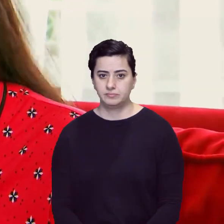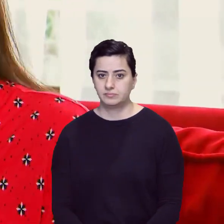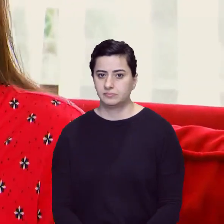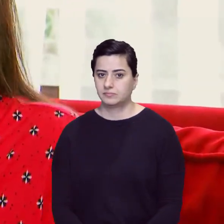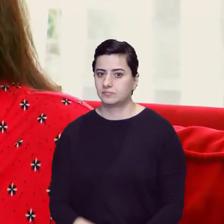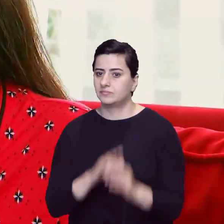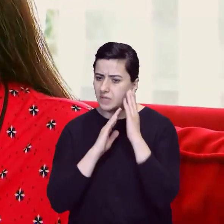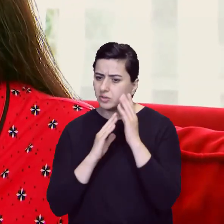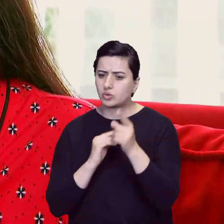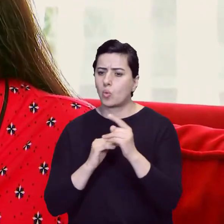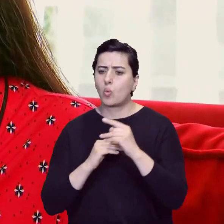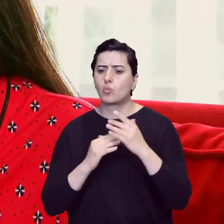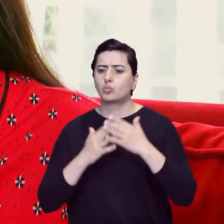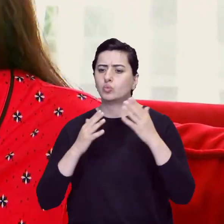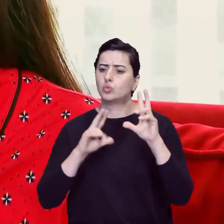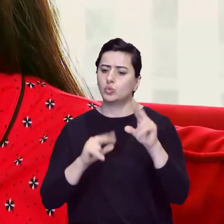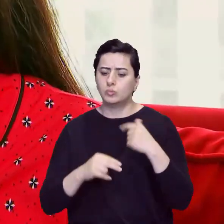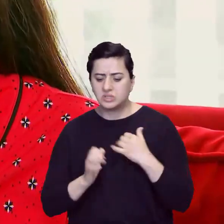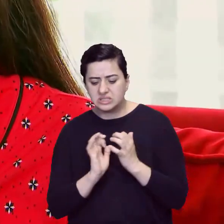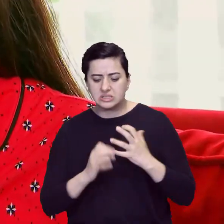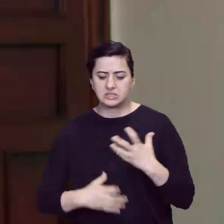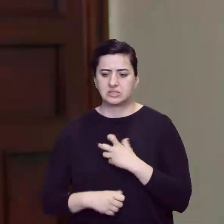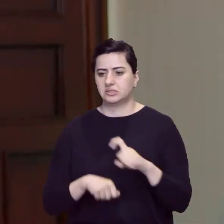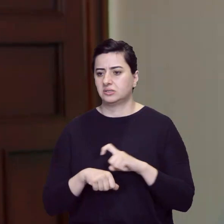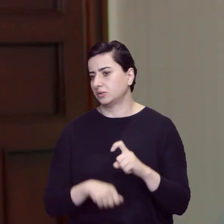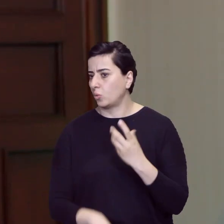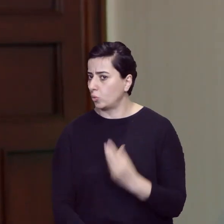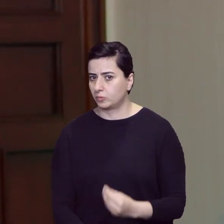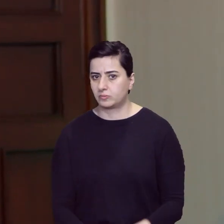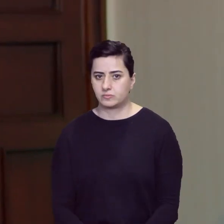O zaman yatakta çok yer kapladığını söyleyelim. Bana hiç yer bırakmadığını.